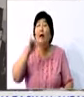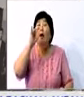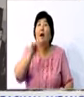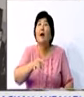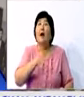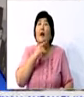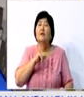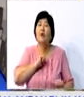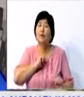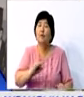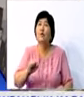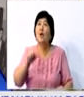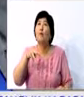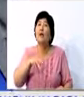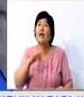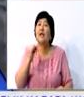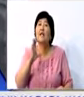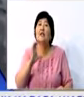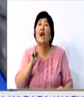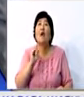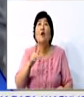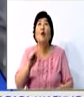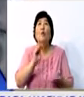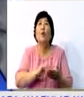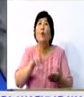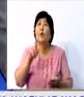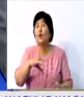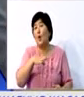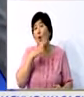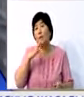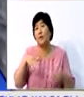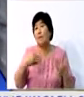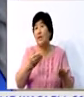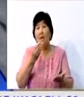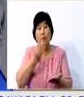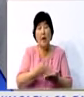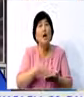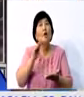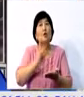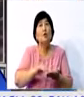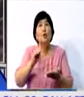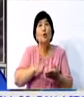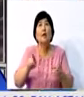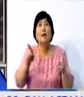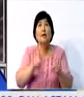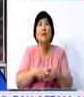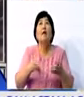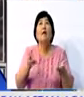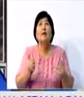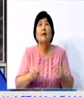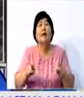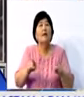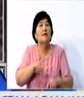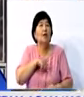мәрт мінезді майталманы Мұрқы Исаев. Бұл қарымды қаламгерге көптің берген бағасы. Журналистиканың қаранары расында да